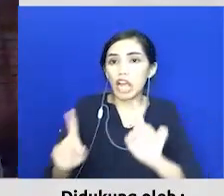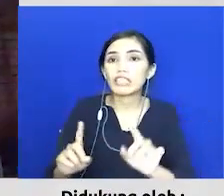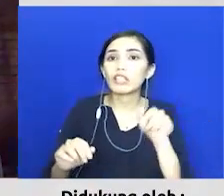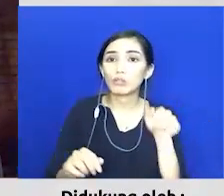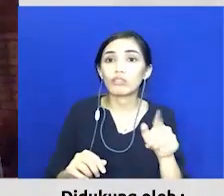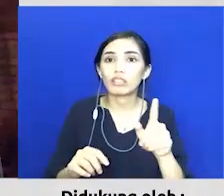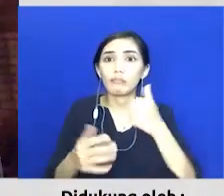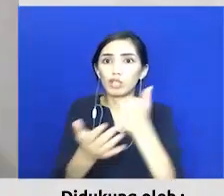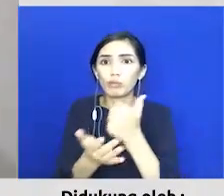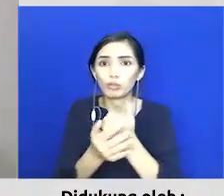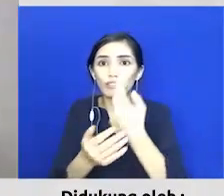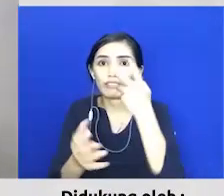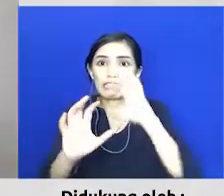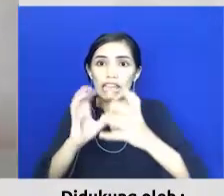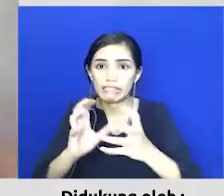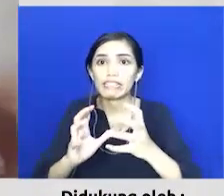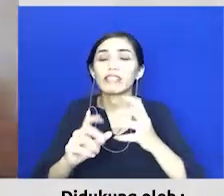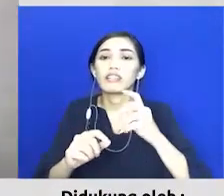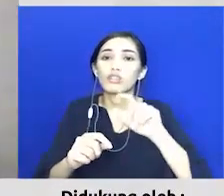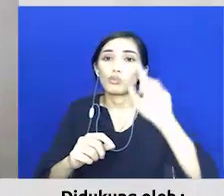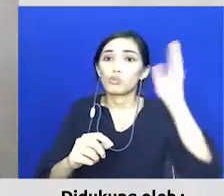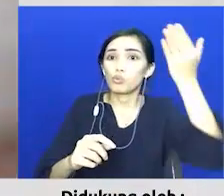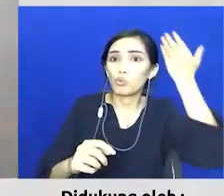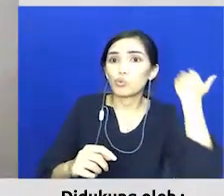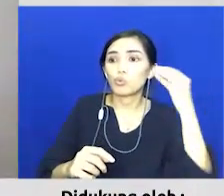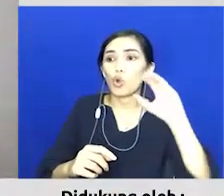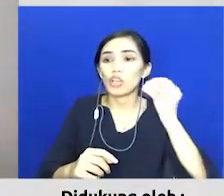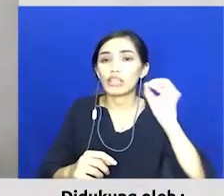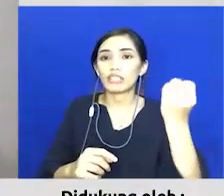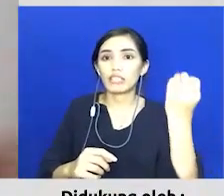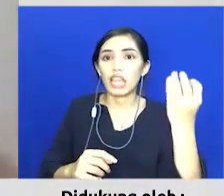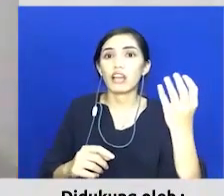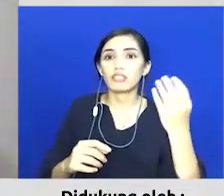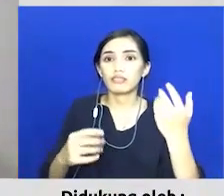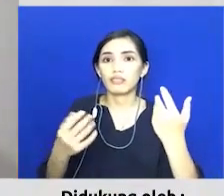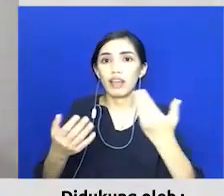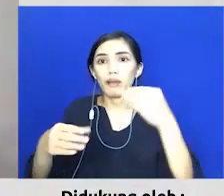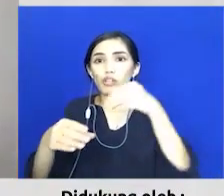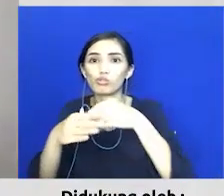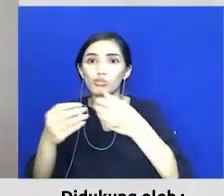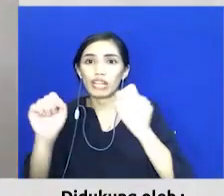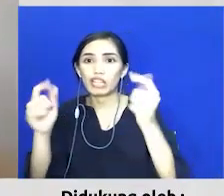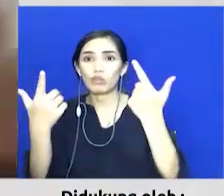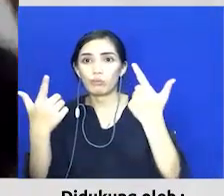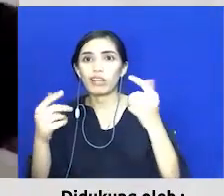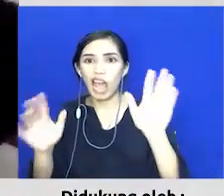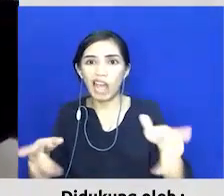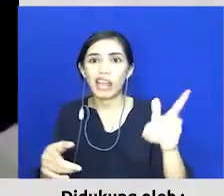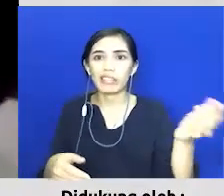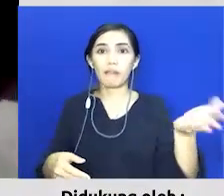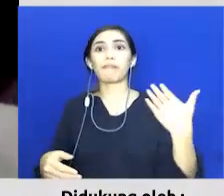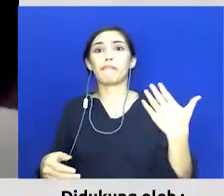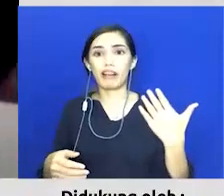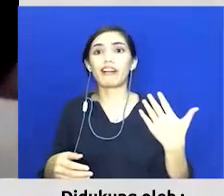yang keras sekali gitu ya. Betul gitu, dan akhirnya ya udahlah kita menciut fungsi film, fungsi gagasan